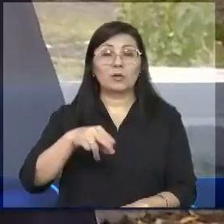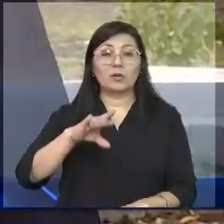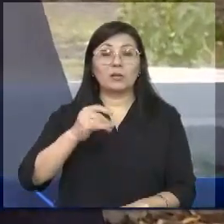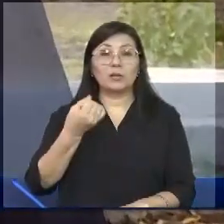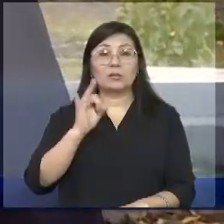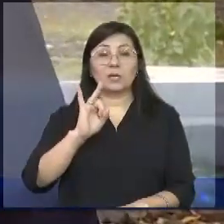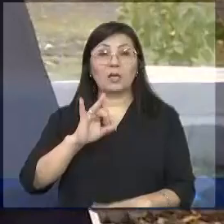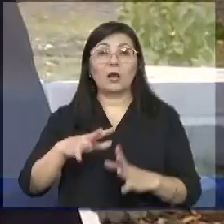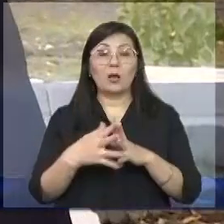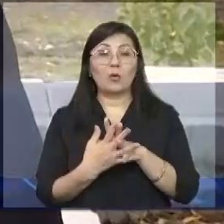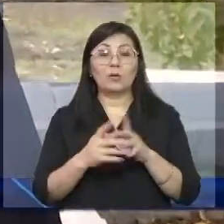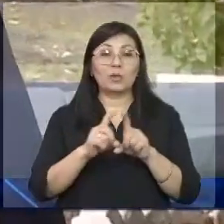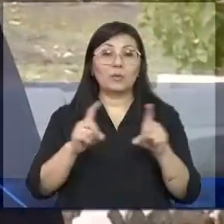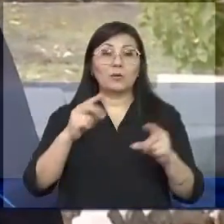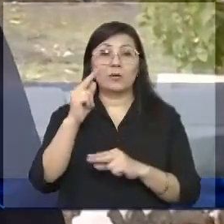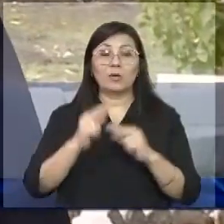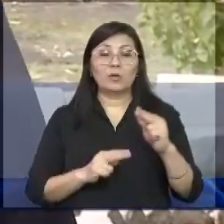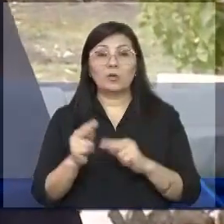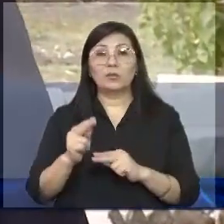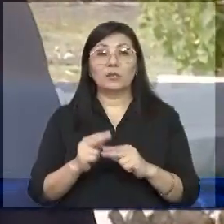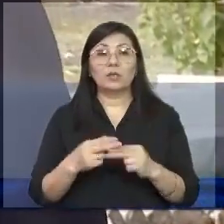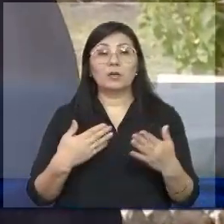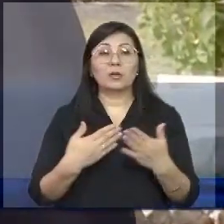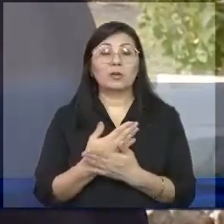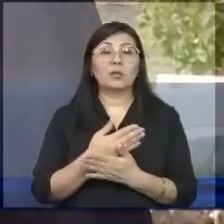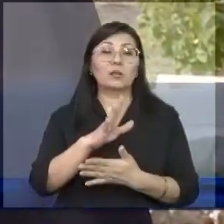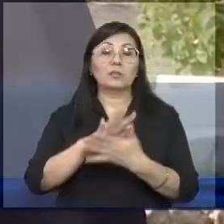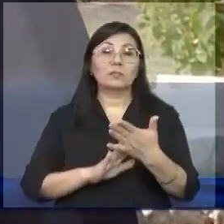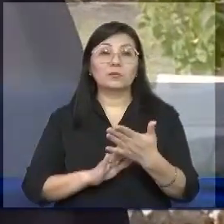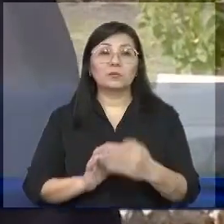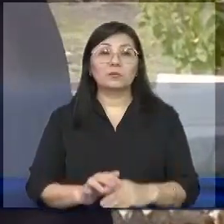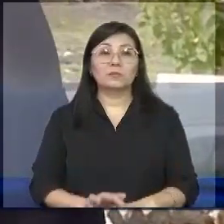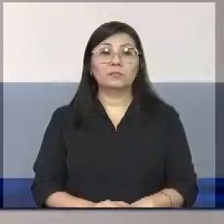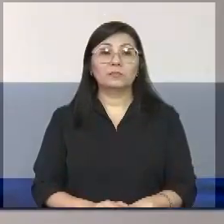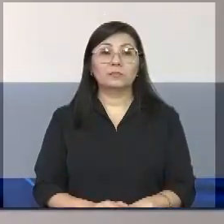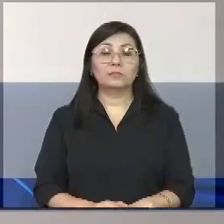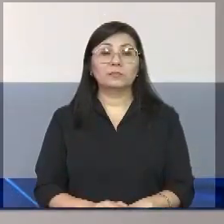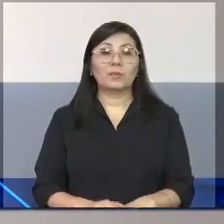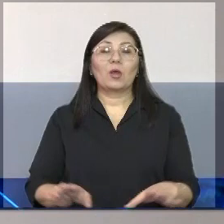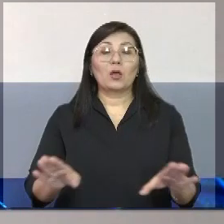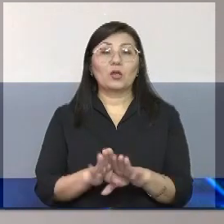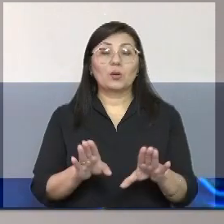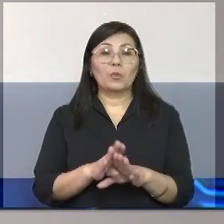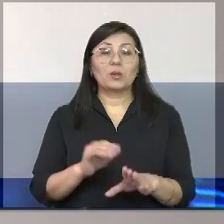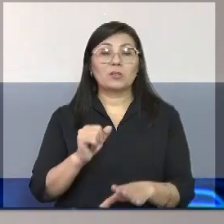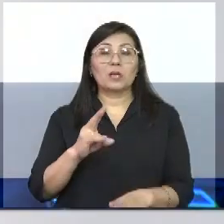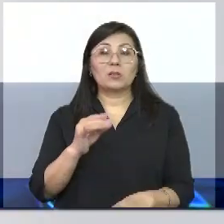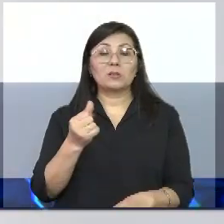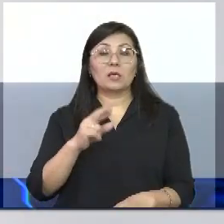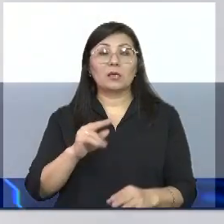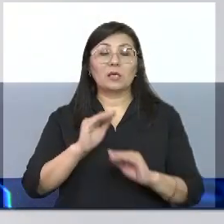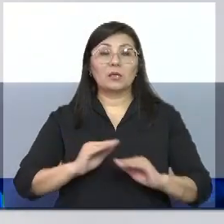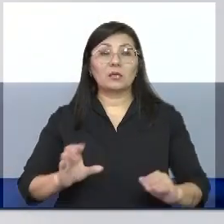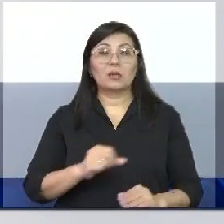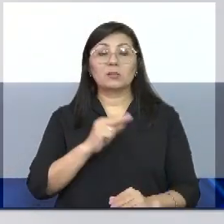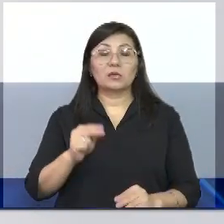Алтын ауылындағы мектептерінде құрылыстары қайтадан жанданып өзінің жұмыстарын бастап жатыр. Сондай ақ биыл Жансая балабақшасын жөндеуден